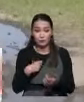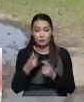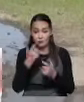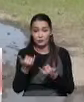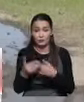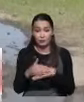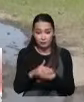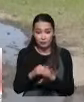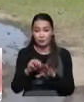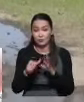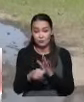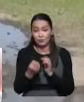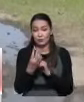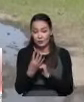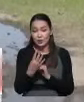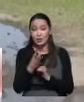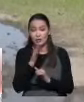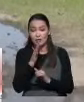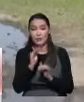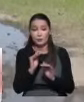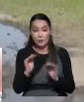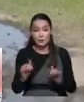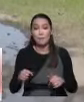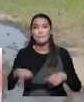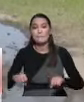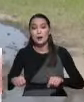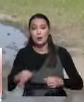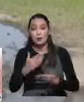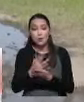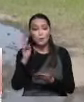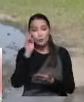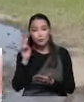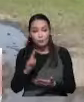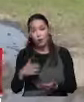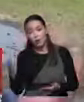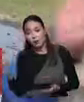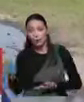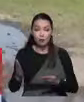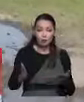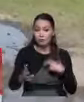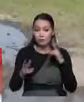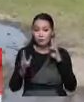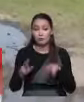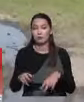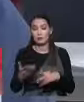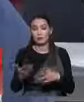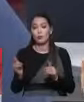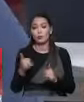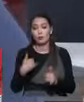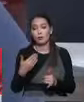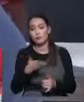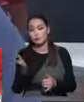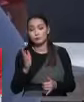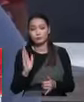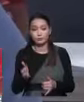шығасың 16-14 жастағы балалар мынау мопед айдап шығады. Білмейсің, оң жағынан келе ме, сол жағынан келе ме? Біз әлде жолға қараймыз ба?